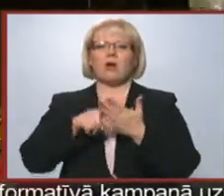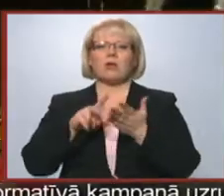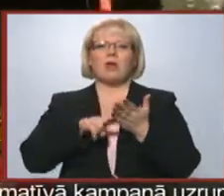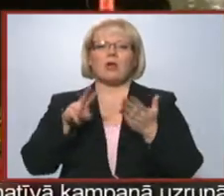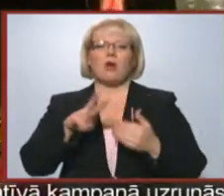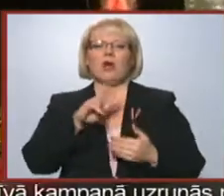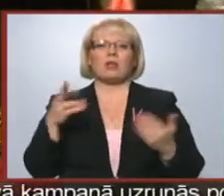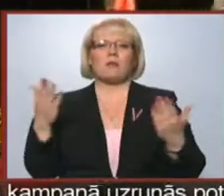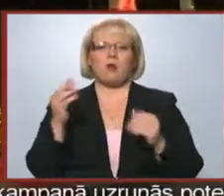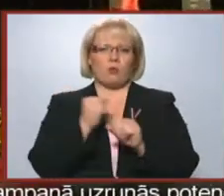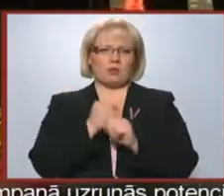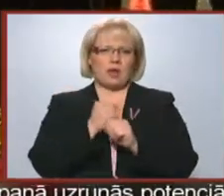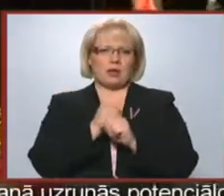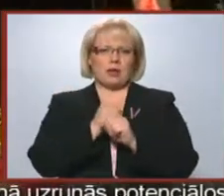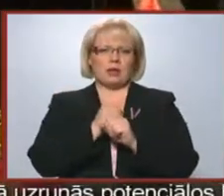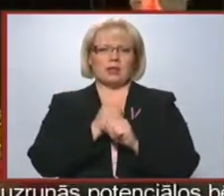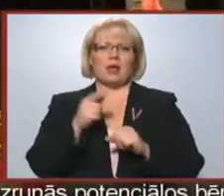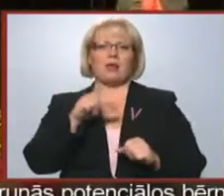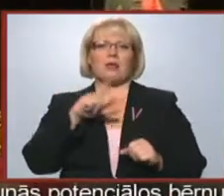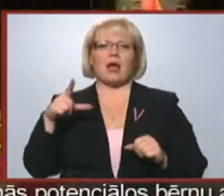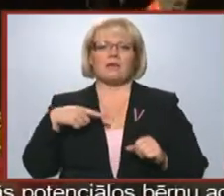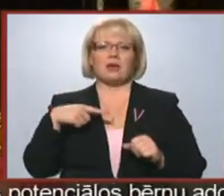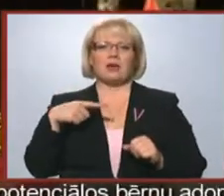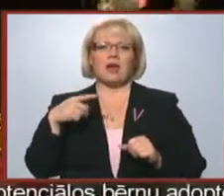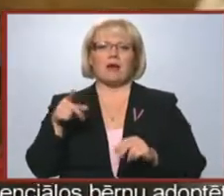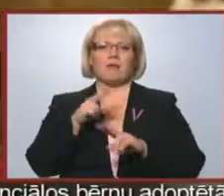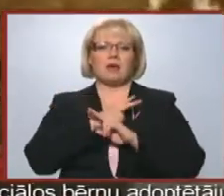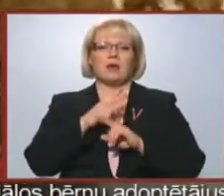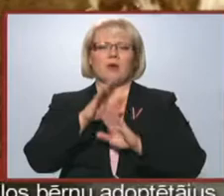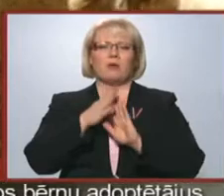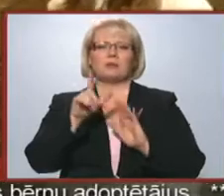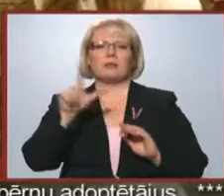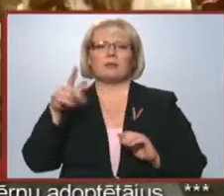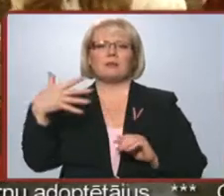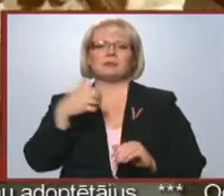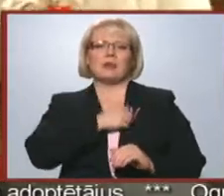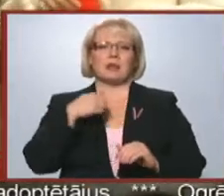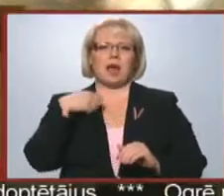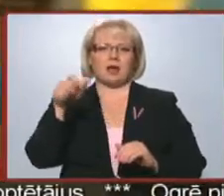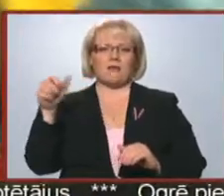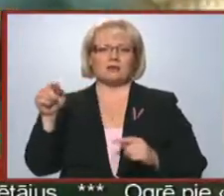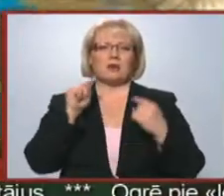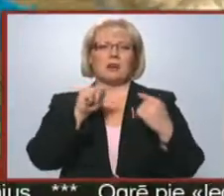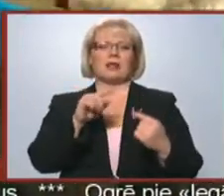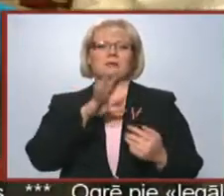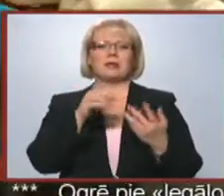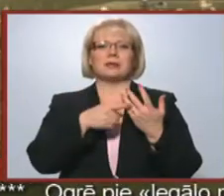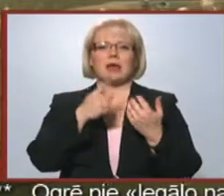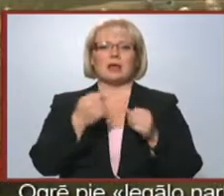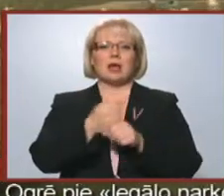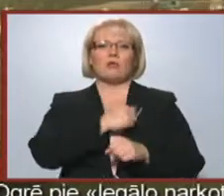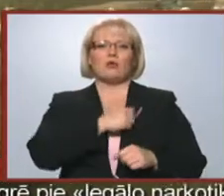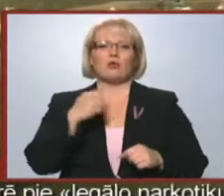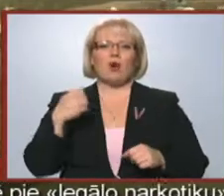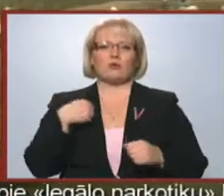darīt. Bermontiādas laikā Latvija zaudēja gandrīz 750 kareivis. Pretinieks bija gan skaitlis, gan bruņojuma